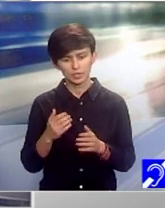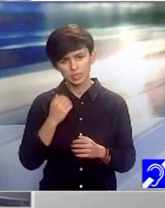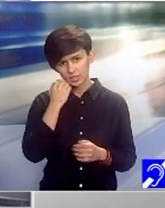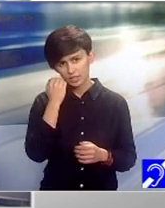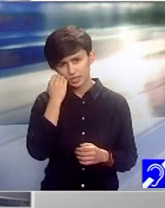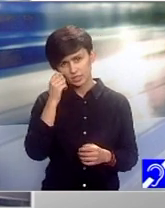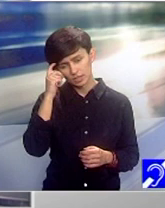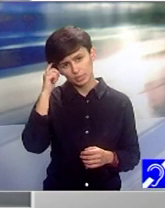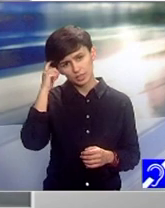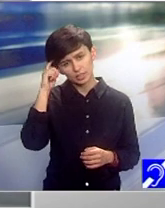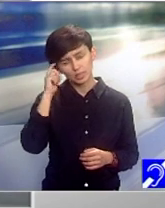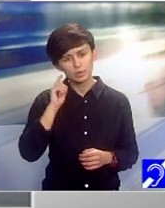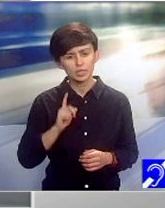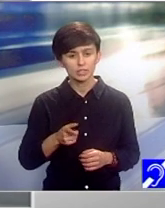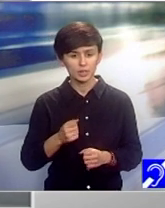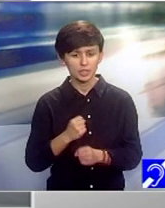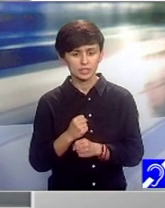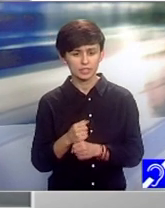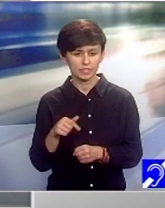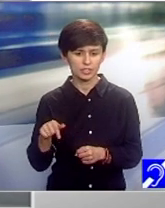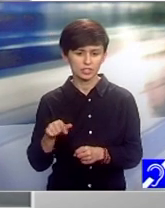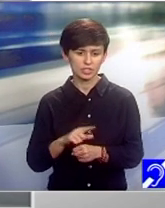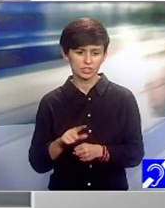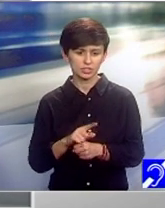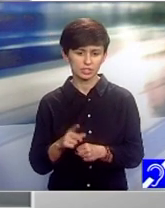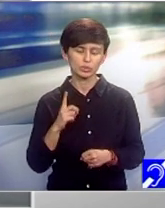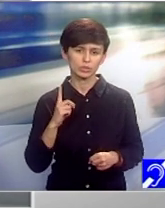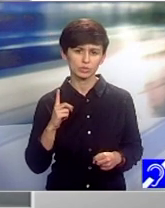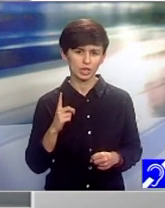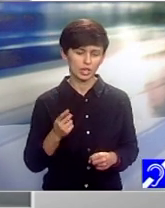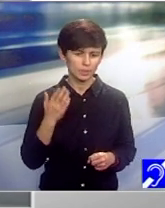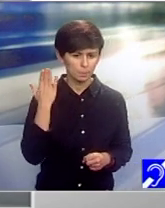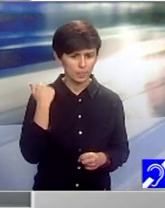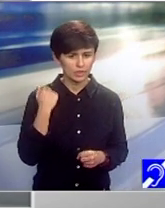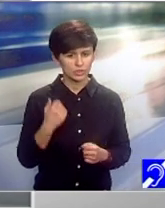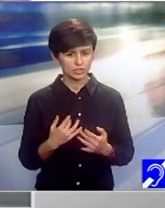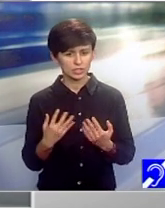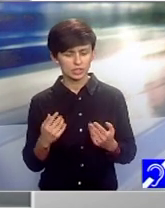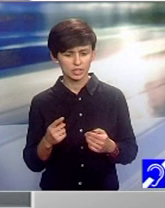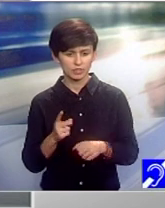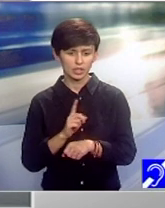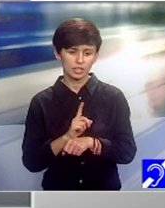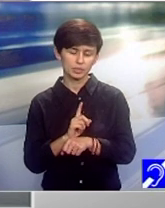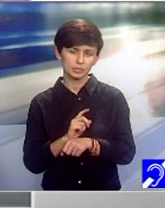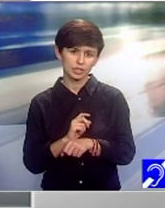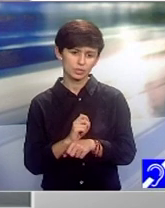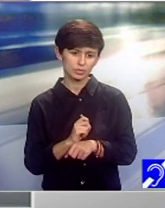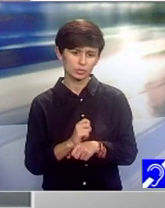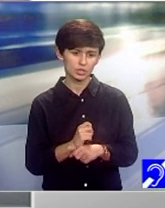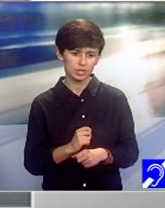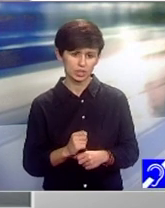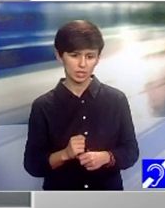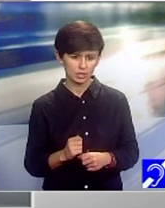ok, trebuie să o fac și pe asta, însă au fost câteva minute sau pot să zic așa, mai bine